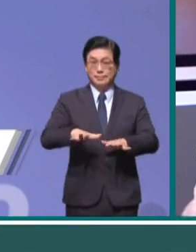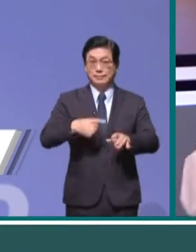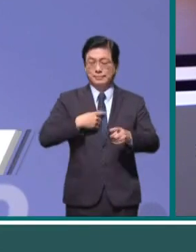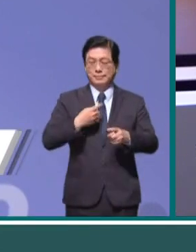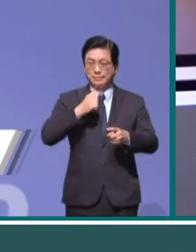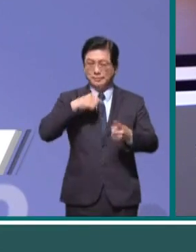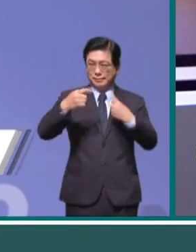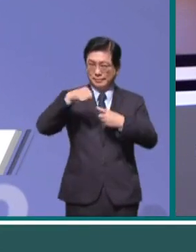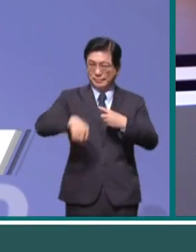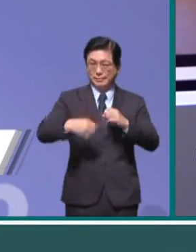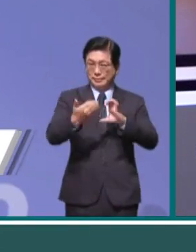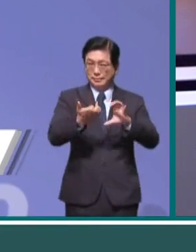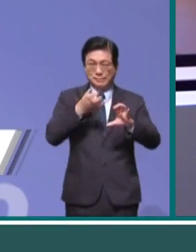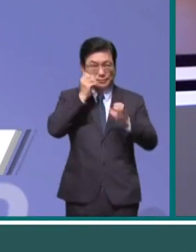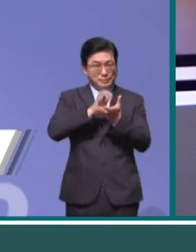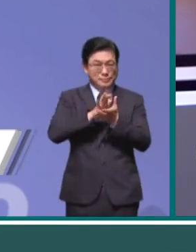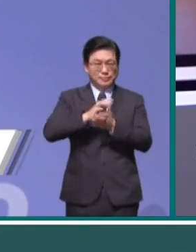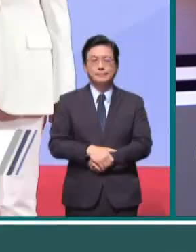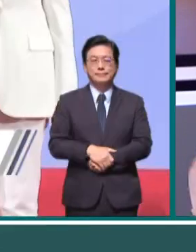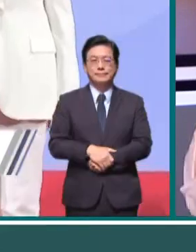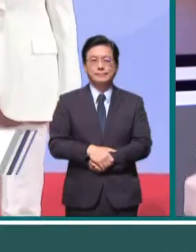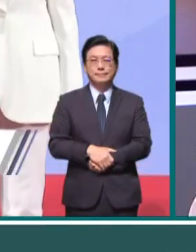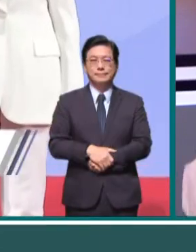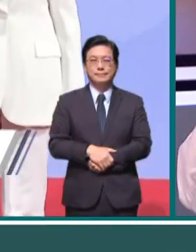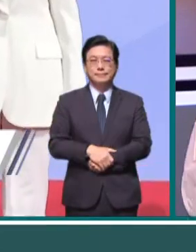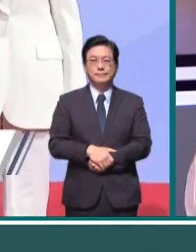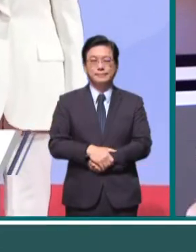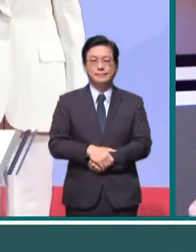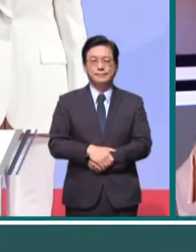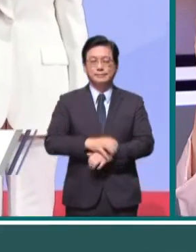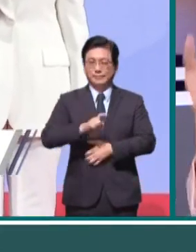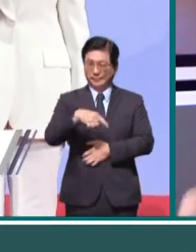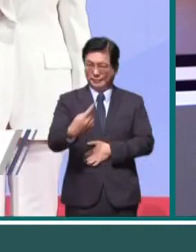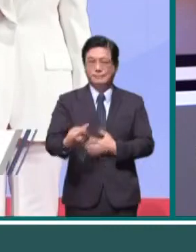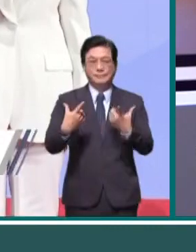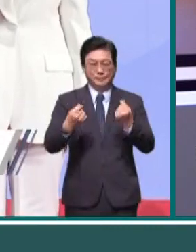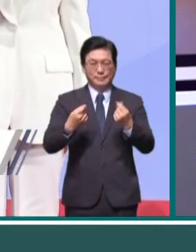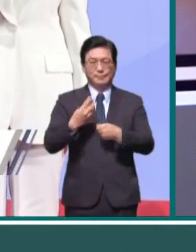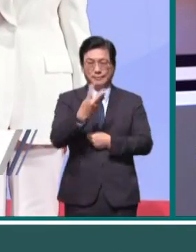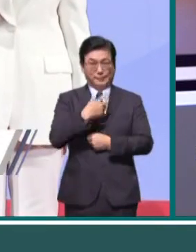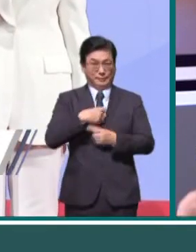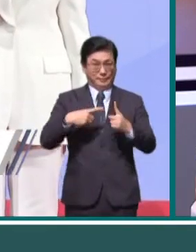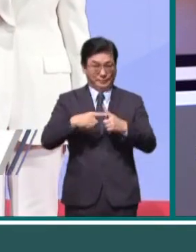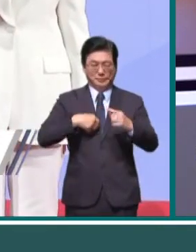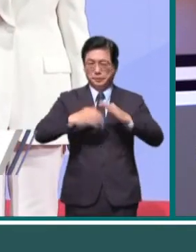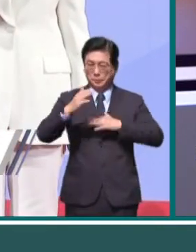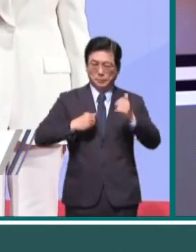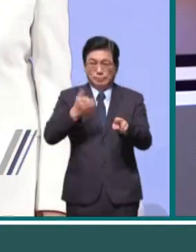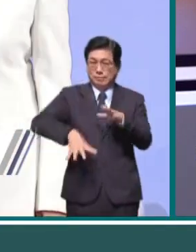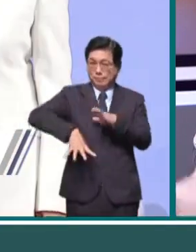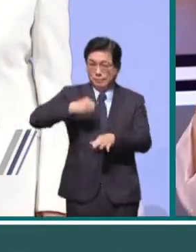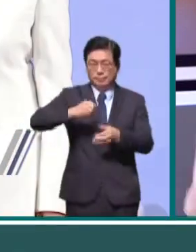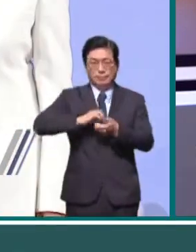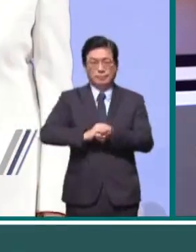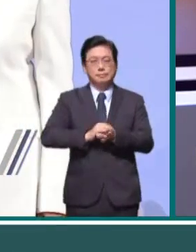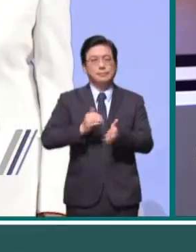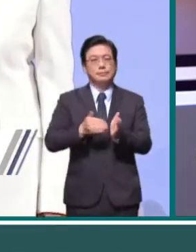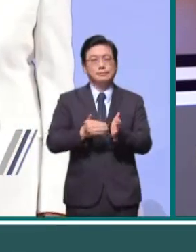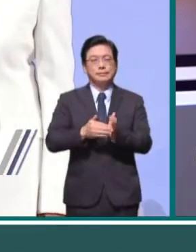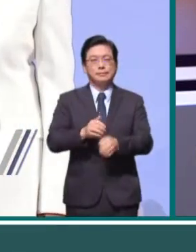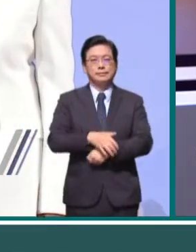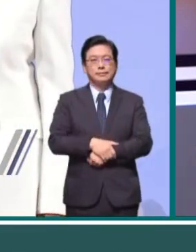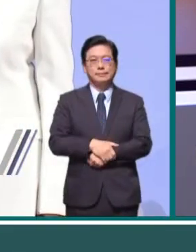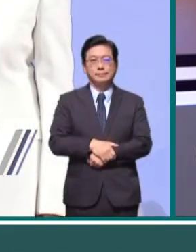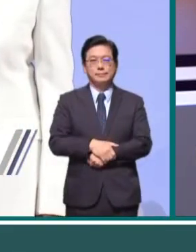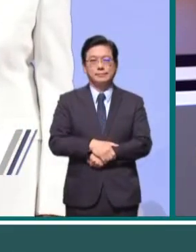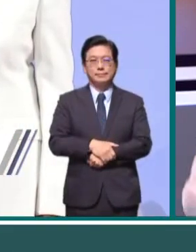珊，你是调查位副市长，你应该要借由这一次的辩论告诉大家说，我虽然是调